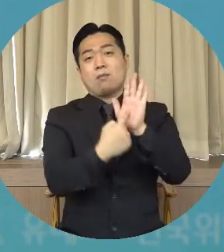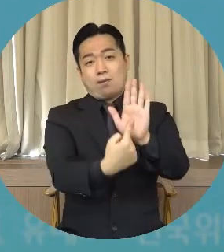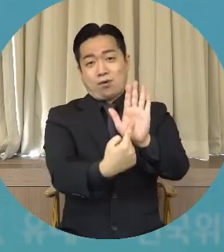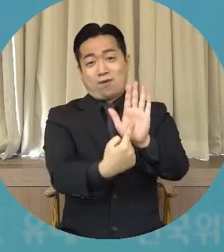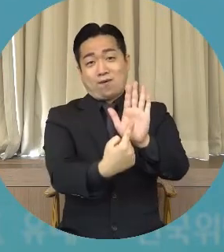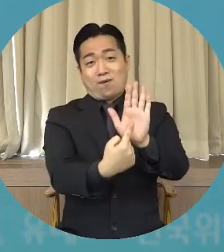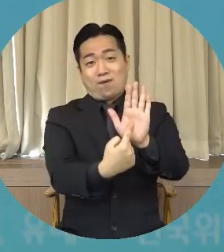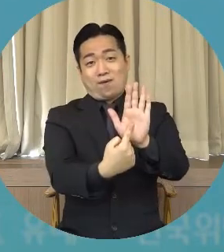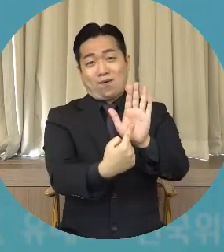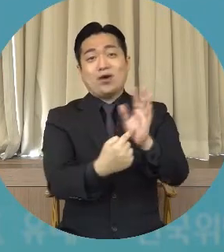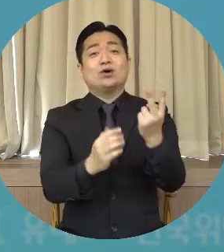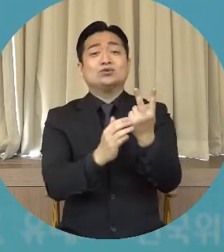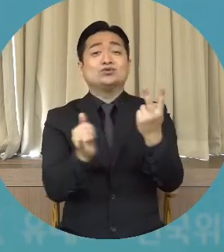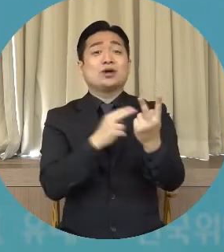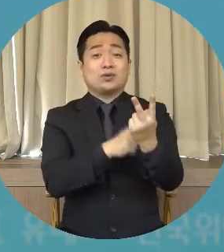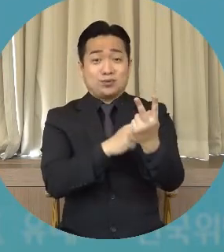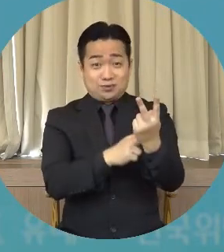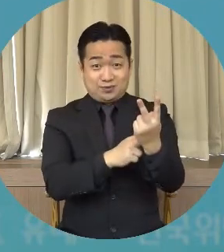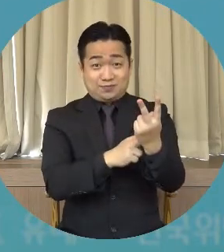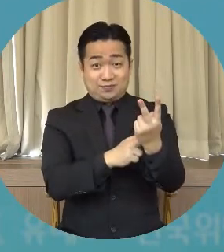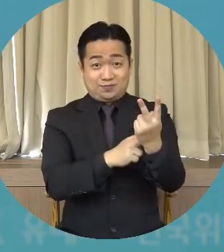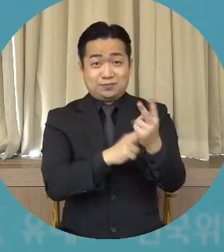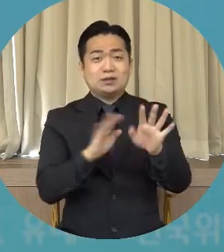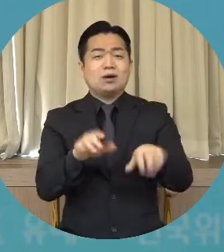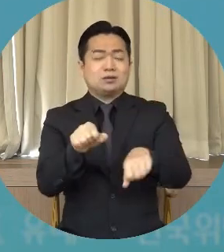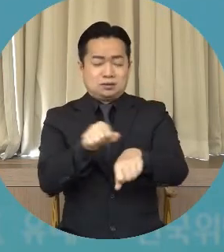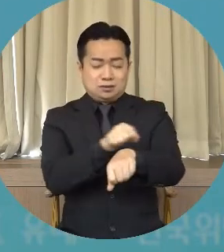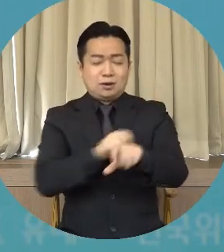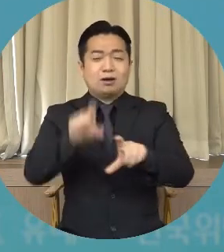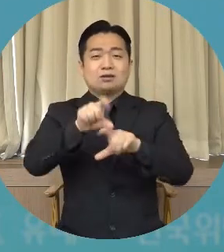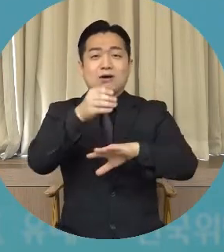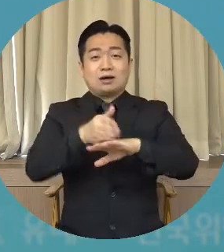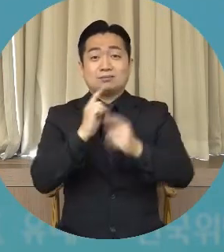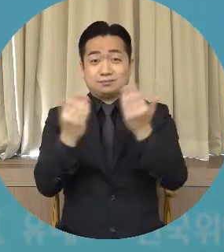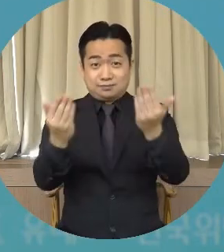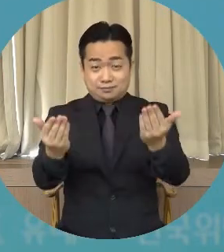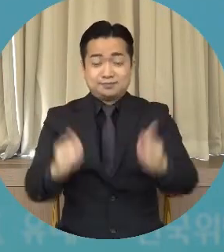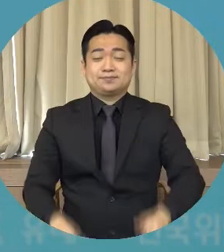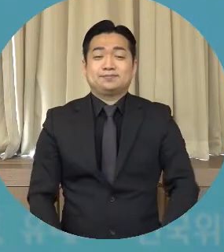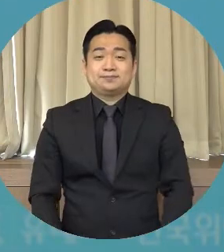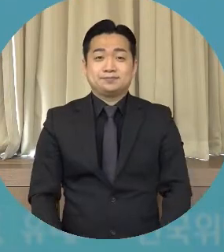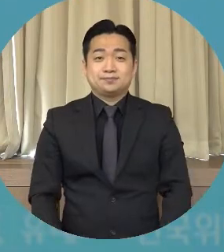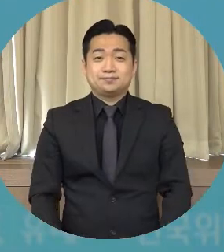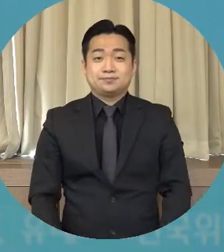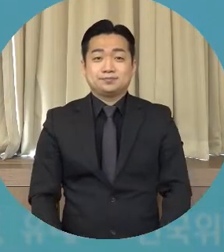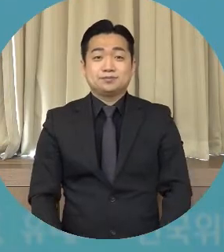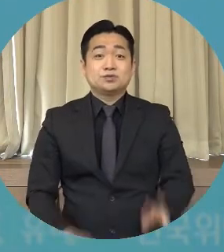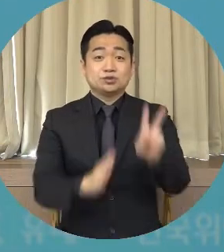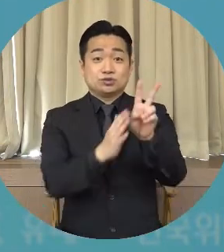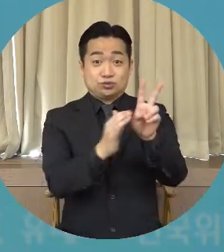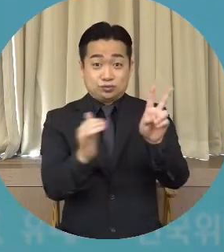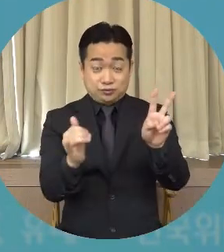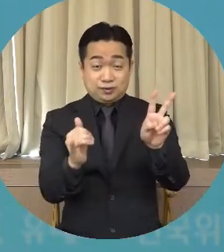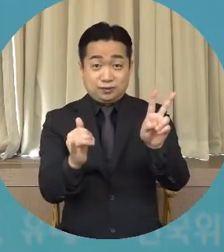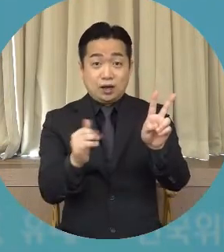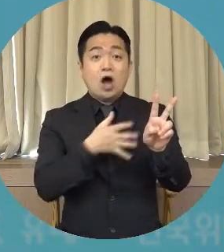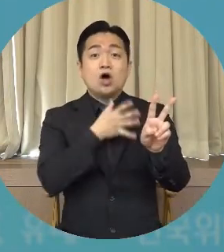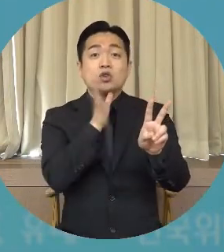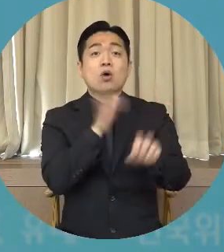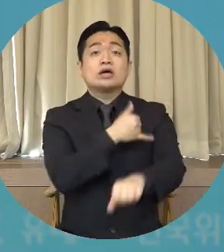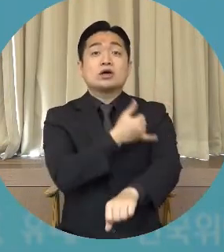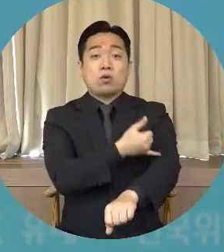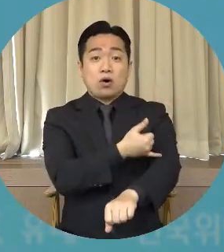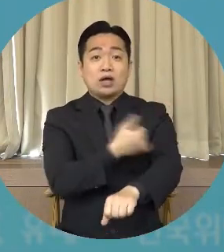해주시는 두 분께 특별히 감사를 드립니다. 그리고 두 분 다 노인인권